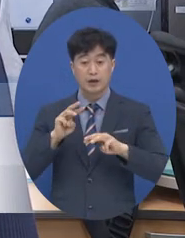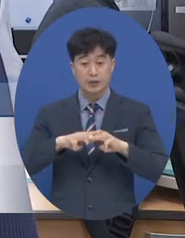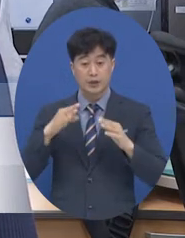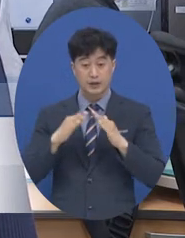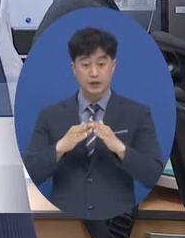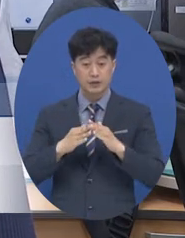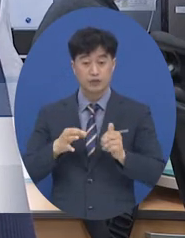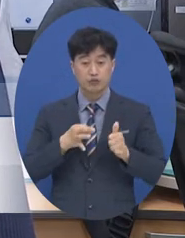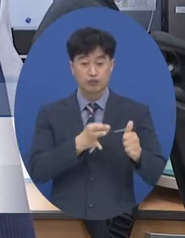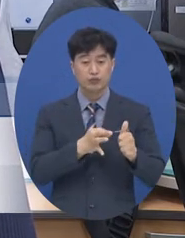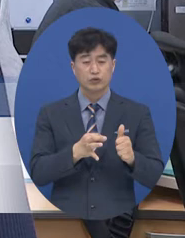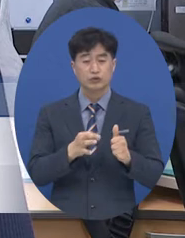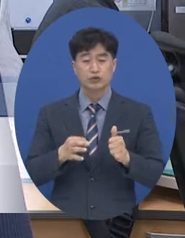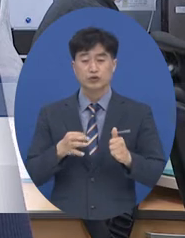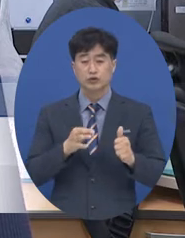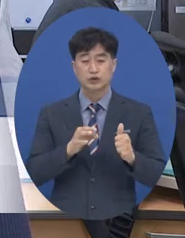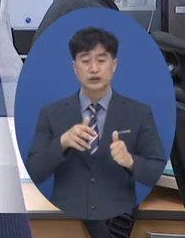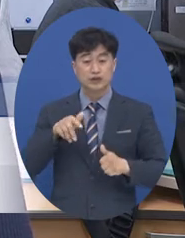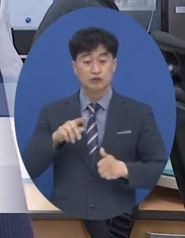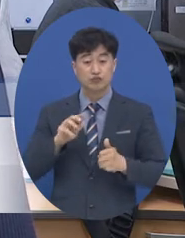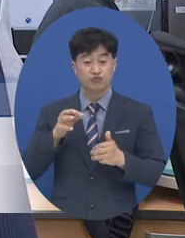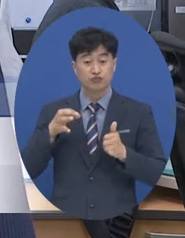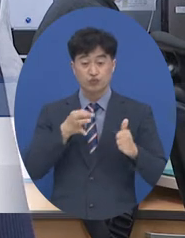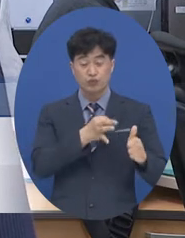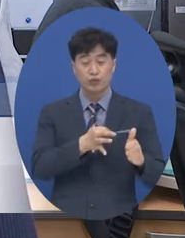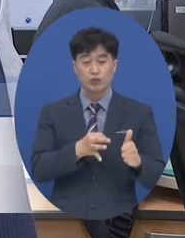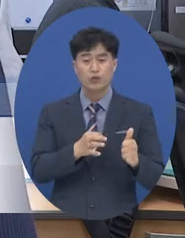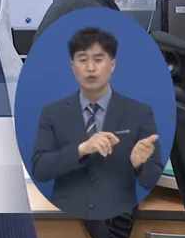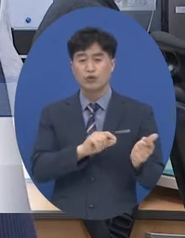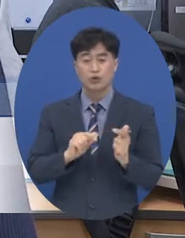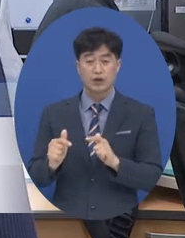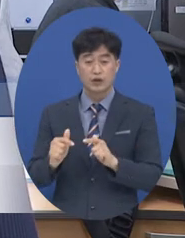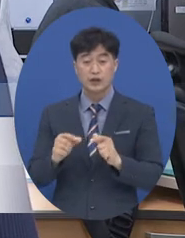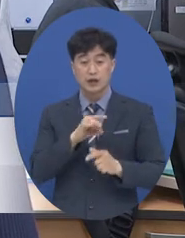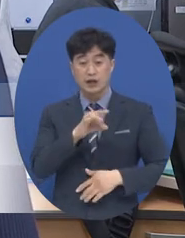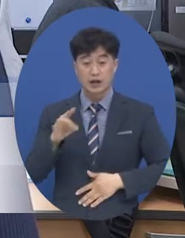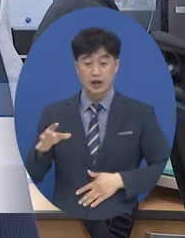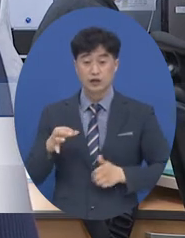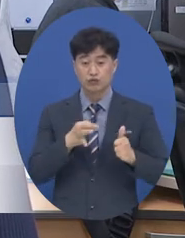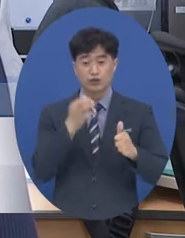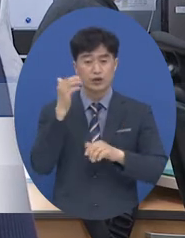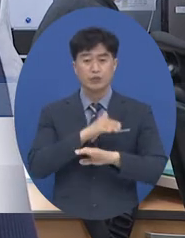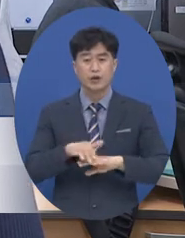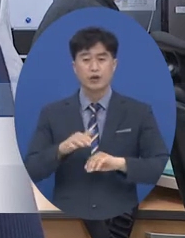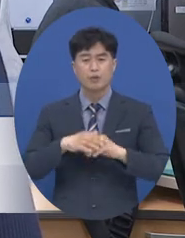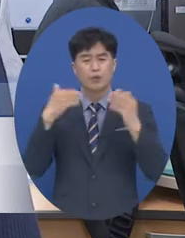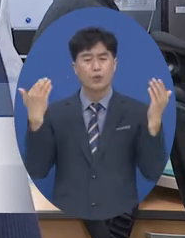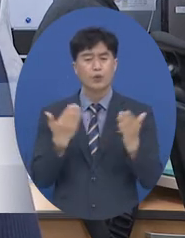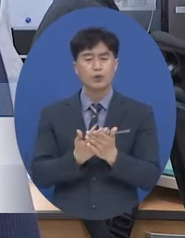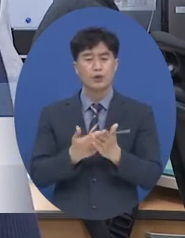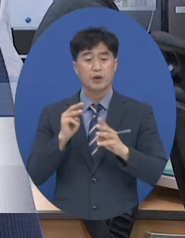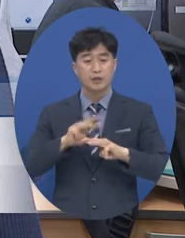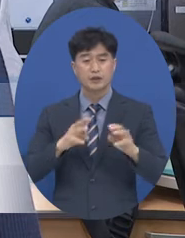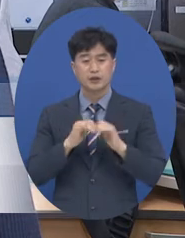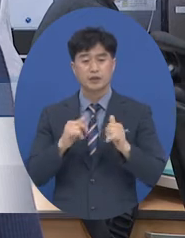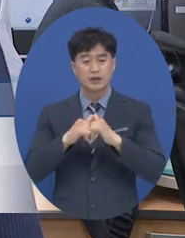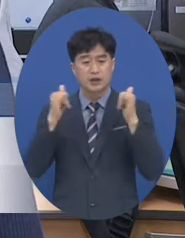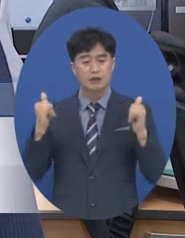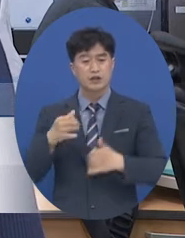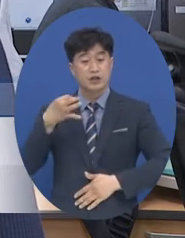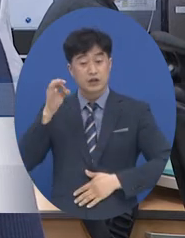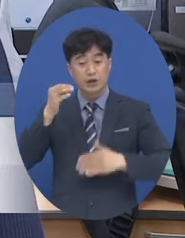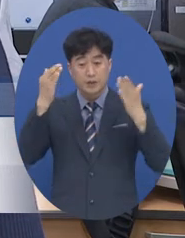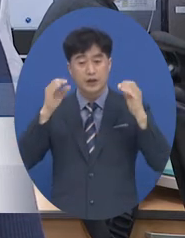또는 농민수당과 달리 농민기본소득은 개별 농민에게 각각 지급할 예정입니다. 모든 농민이